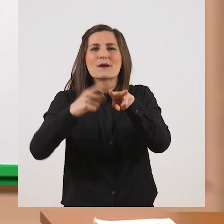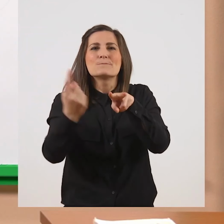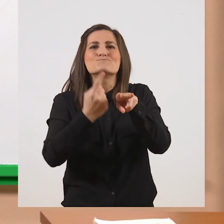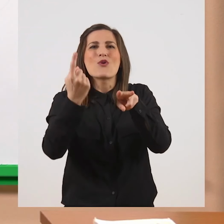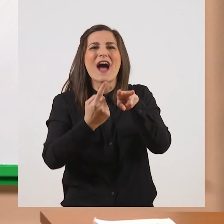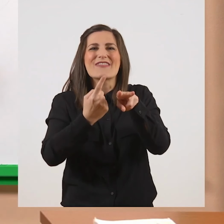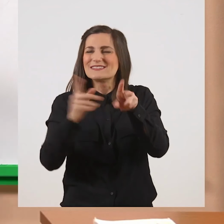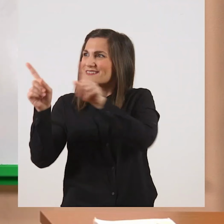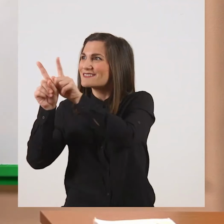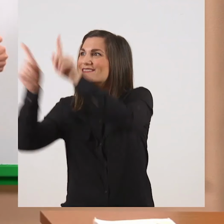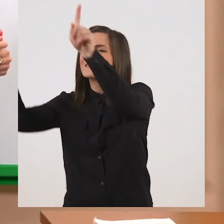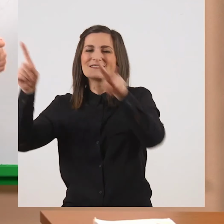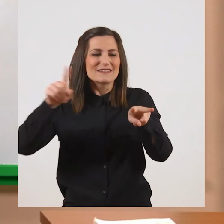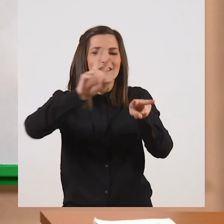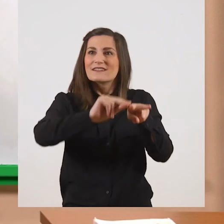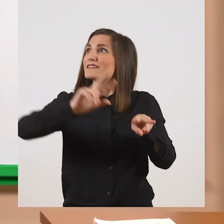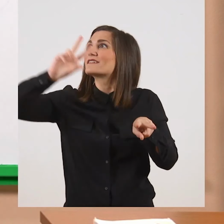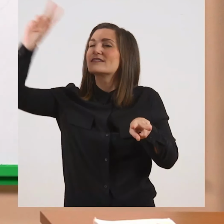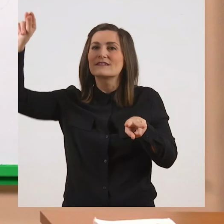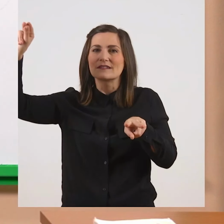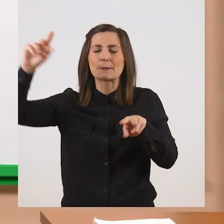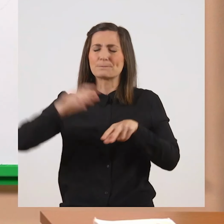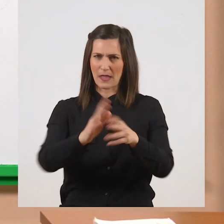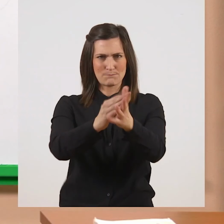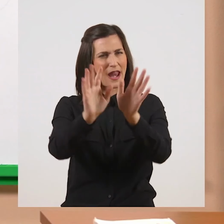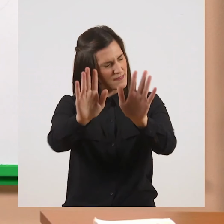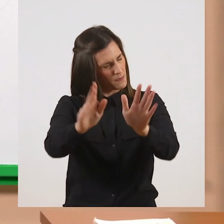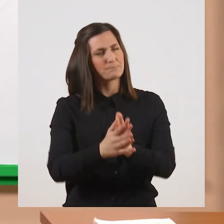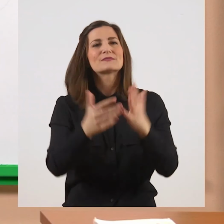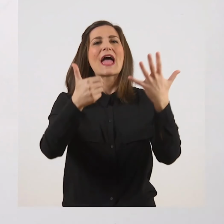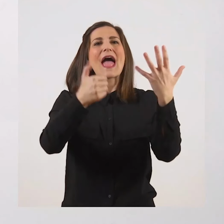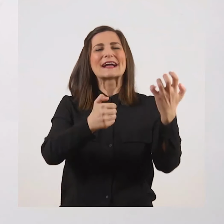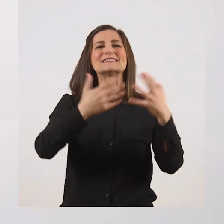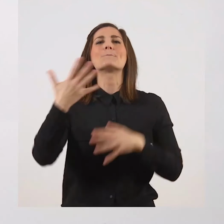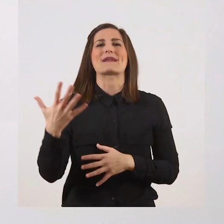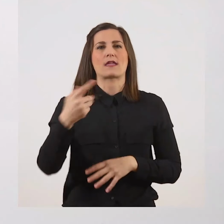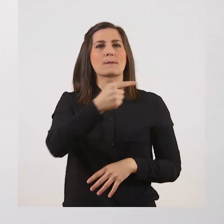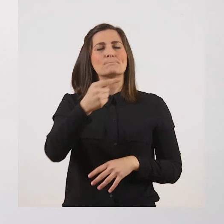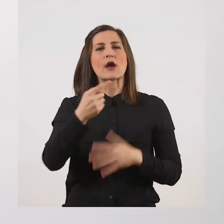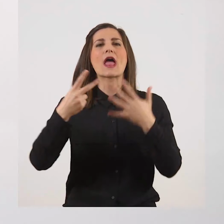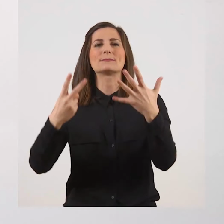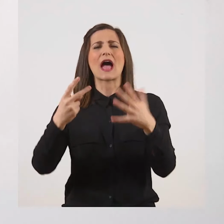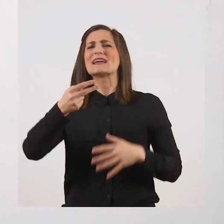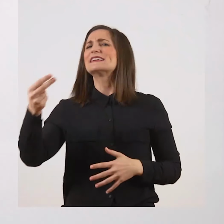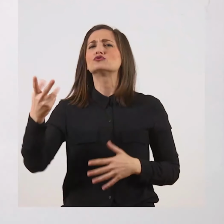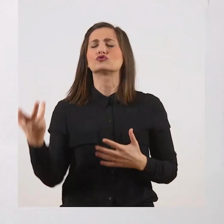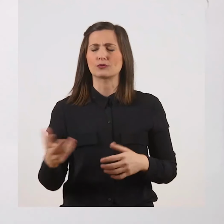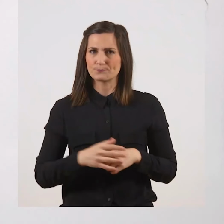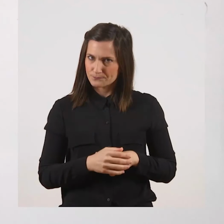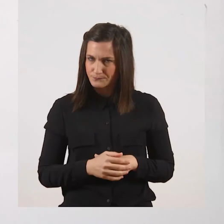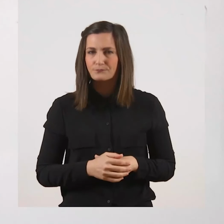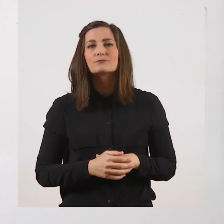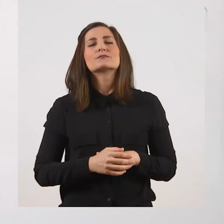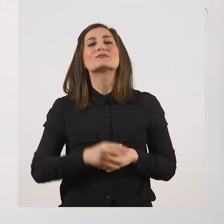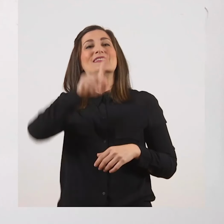βάλω στο πρώτο αυτάκι που βγάζω στο διπλανό αριθμό. Λοιπόν, 65 μείον 7 ίσον. Πολύ ωραία.